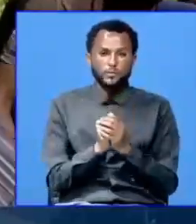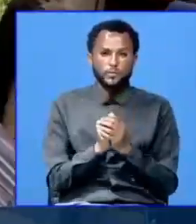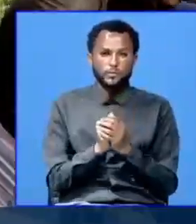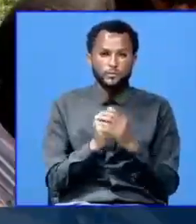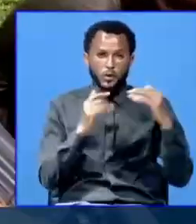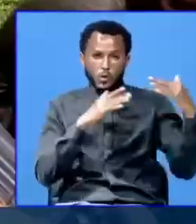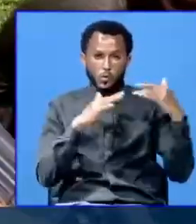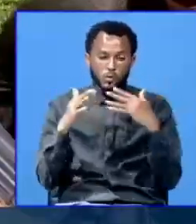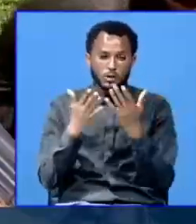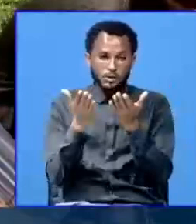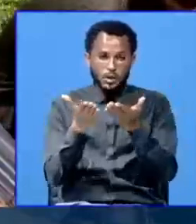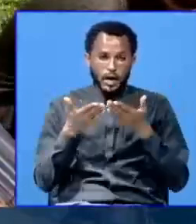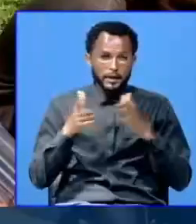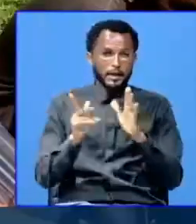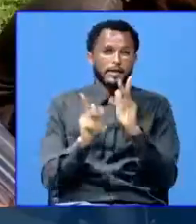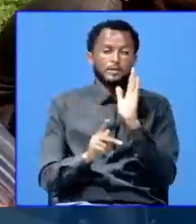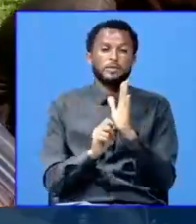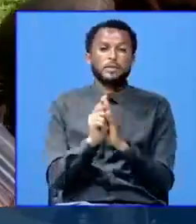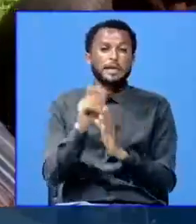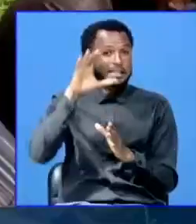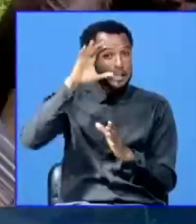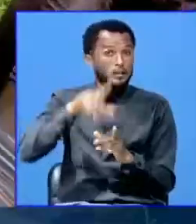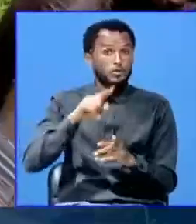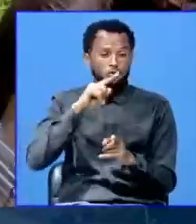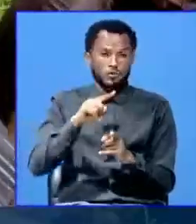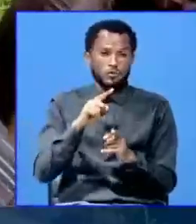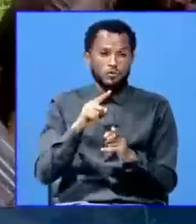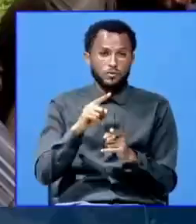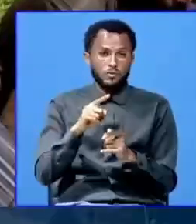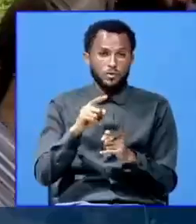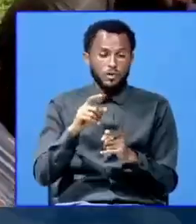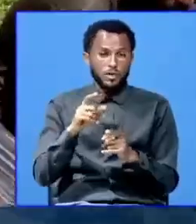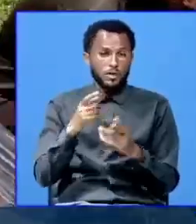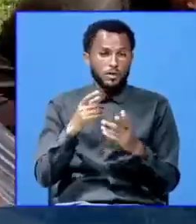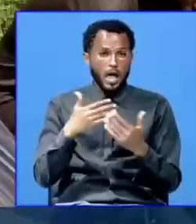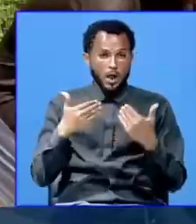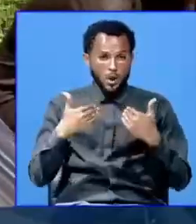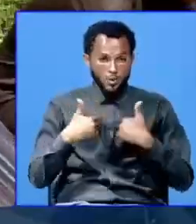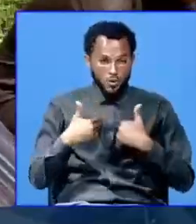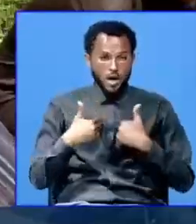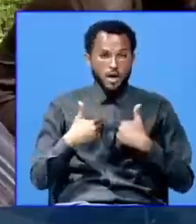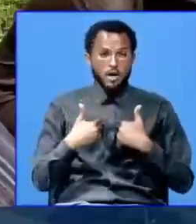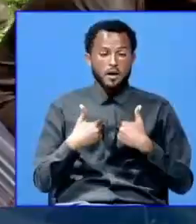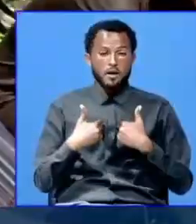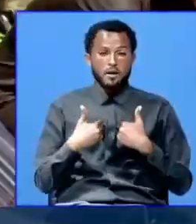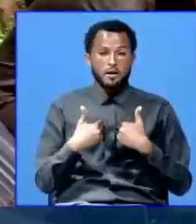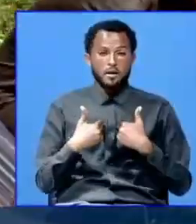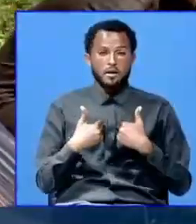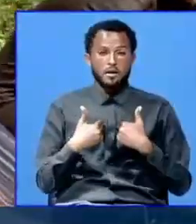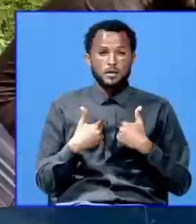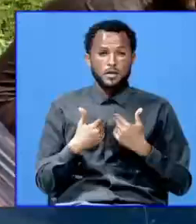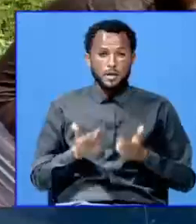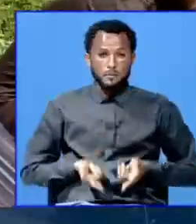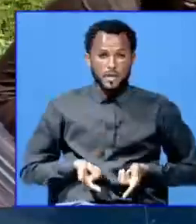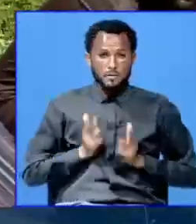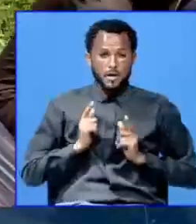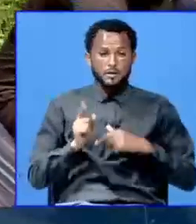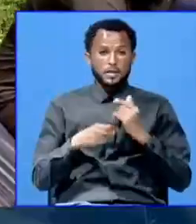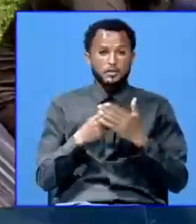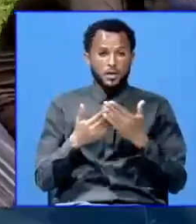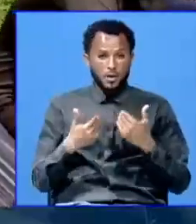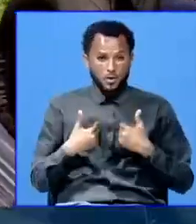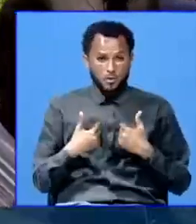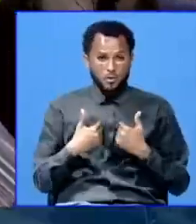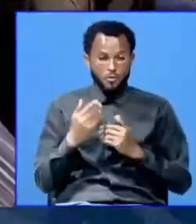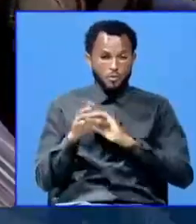ዝውግእ ደልዮ ኣይኮነን ዝኩናት ደልዮ ኣይኮነን ተገዲዱ መንበር ስለ ዝኽኣለ ናይ ህልውንኡ ንምንባር ስለ ዘለዎ ንክህሉ